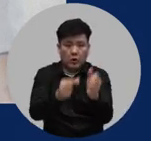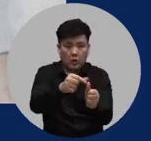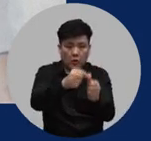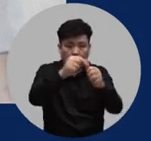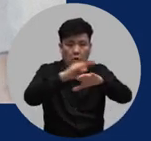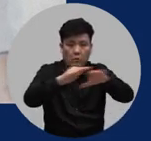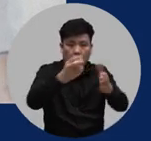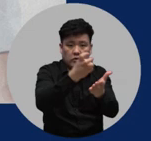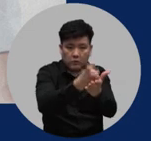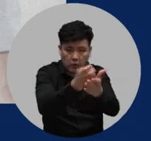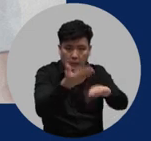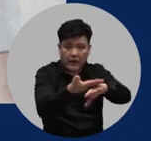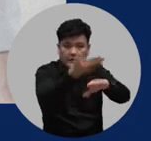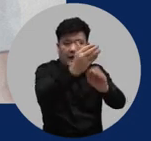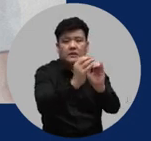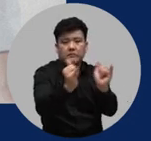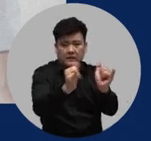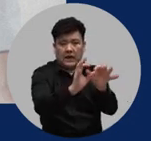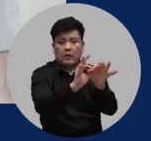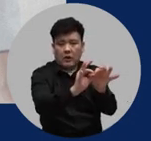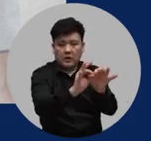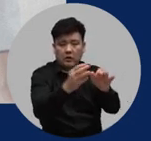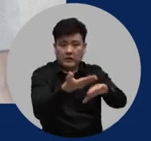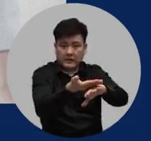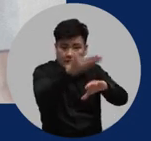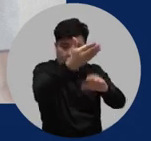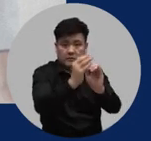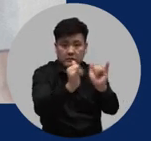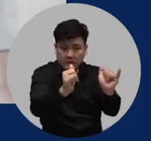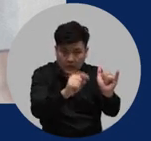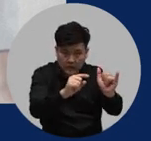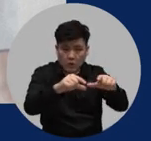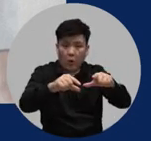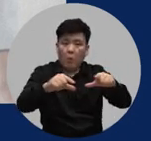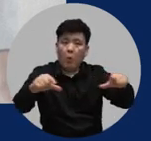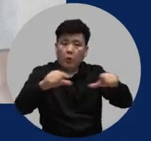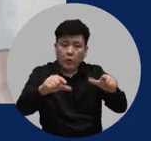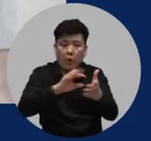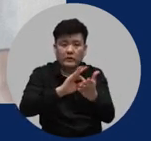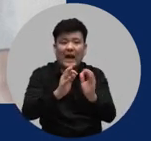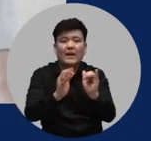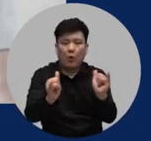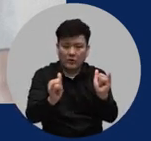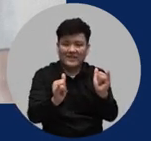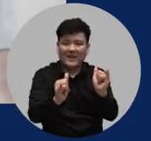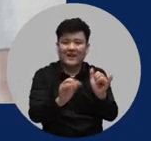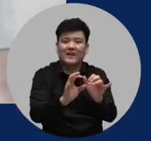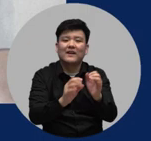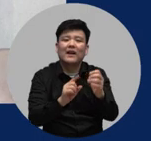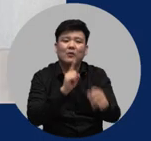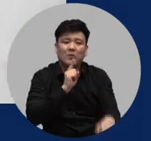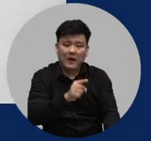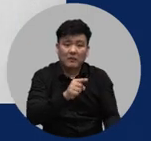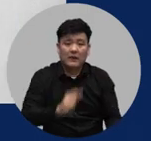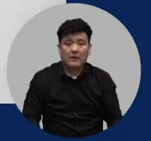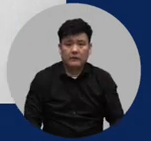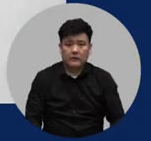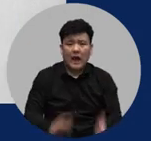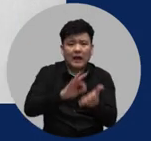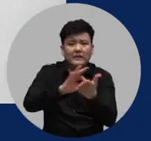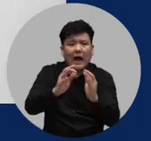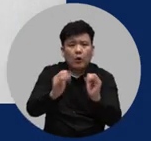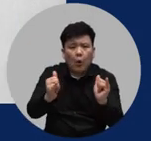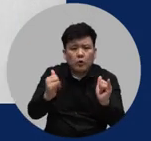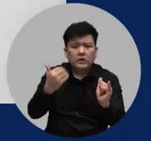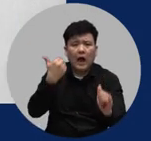남녀고용평등법의 상급자에 해당합니다. 이 상급자는 일반적으로 사용자를 말합니다.